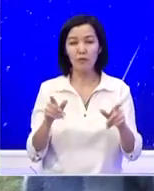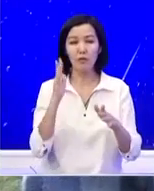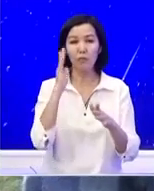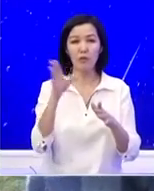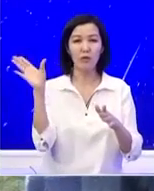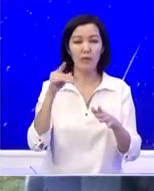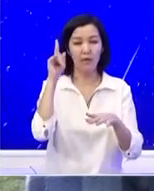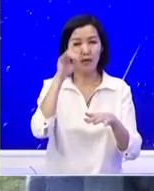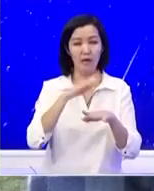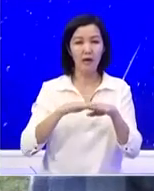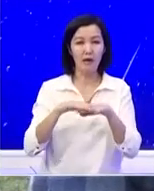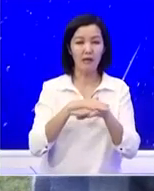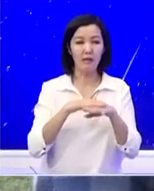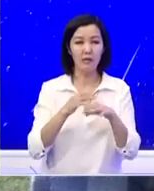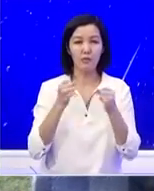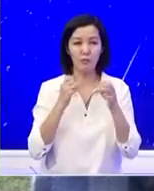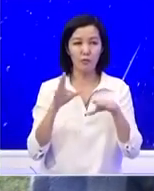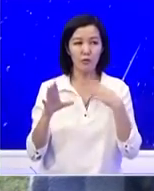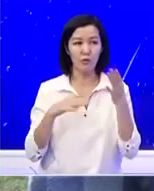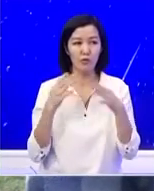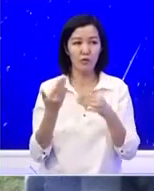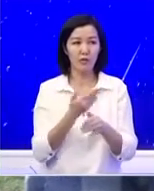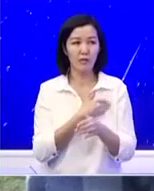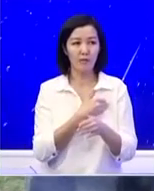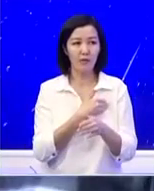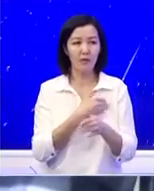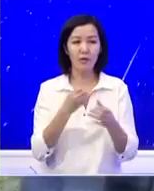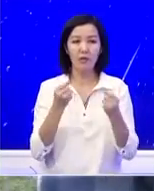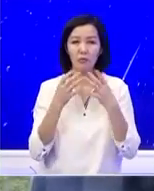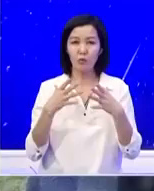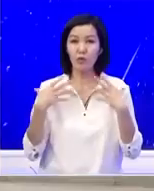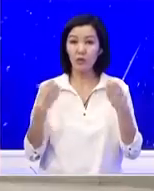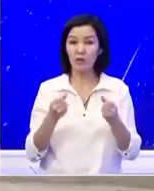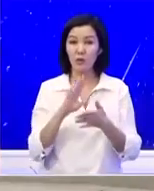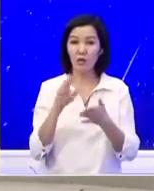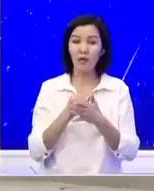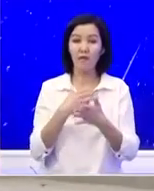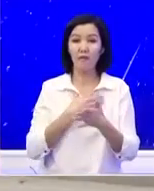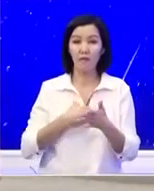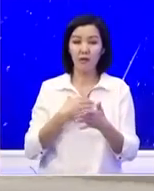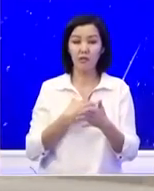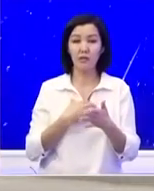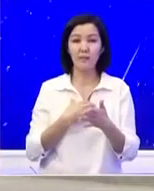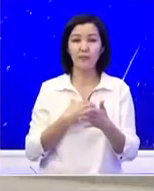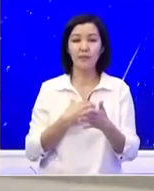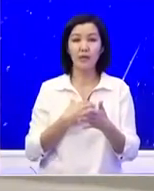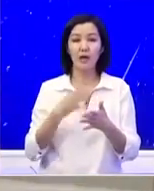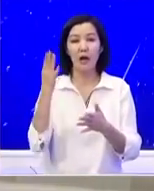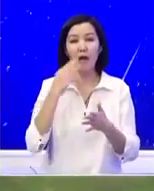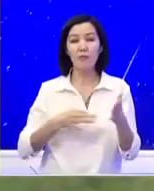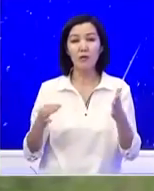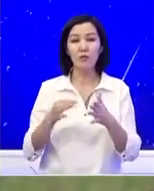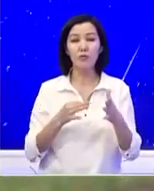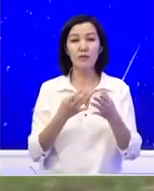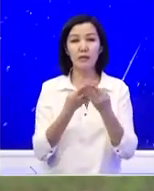бүткіл халық сол спортпен айналысса екен деп өзім тілеймін солардың. Спорт денсаулықтың кепілі. Облыста карантин режимі жеңілдетілгеннен кейін